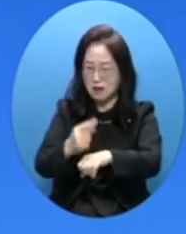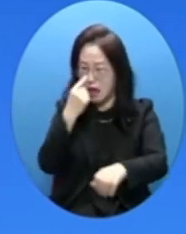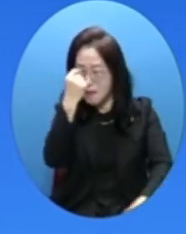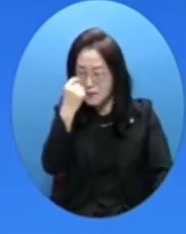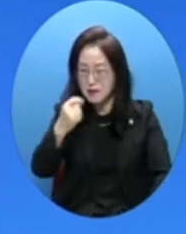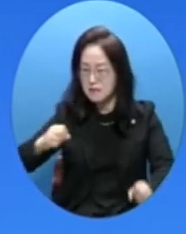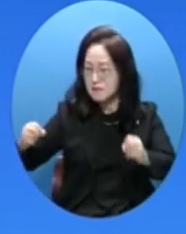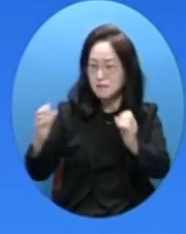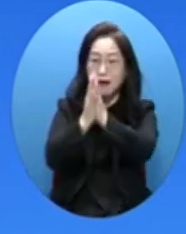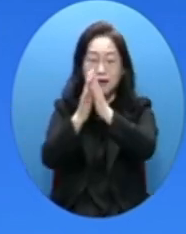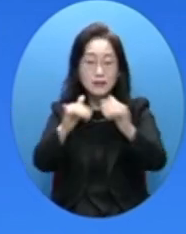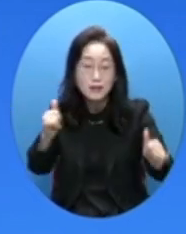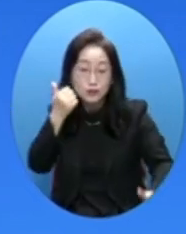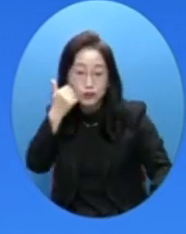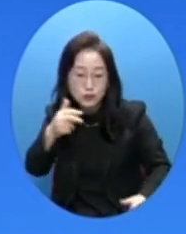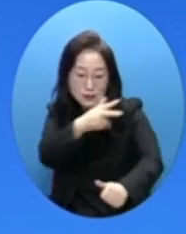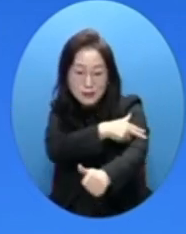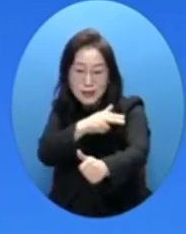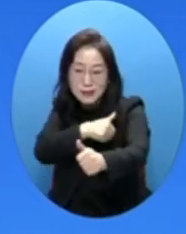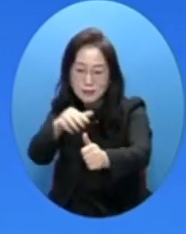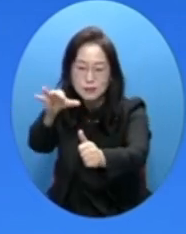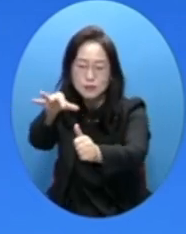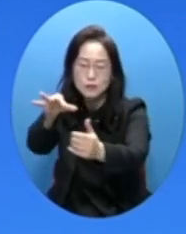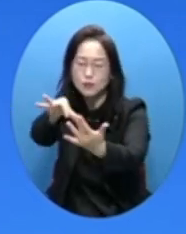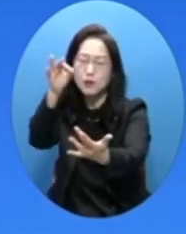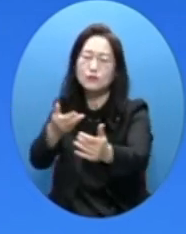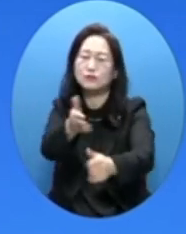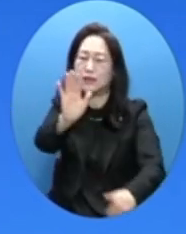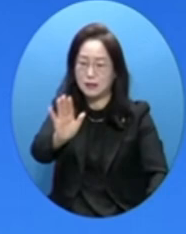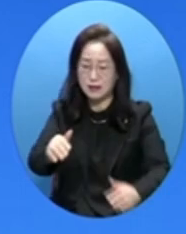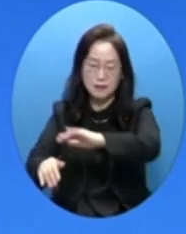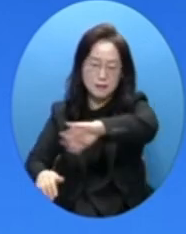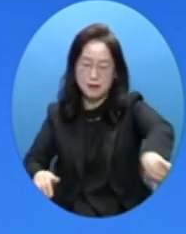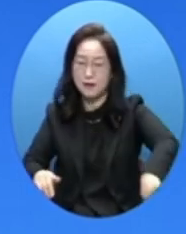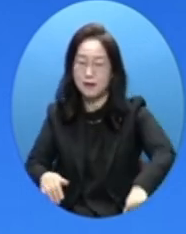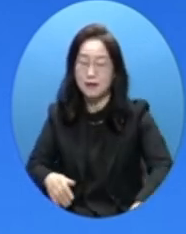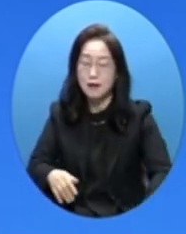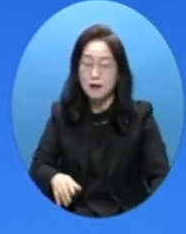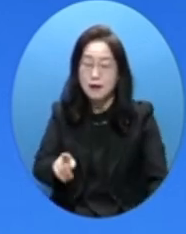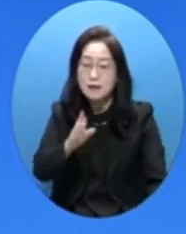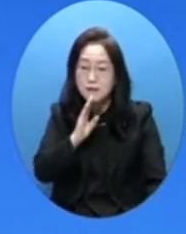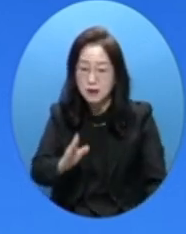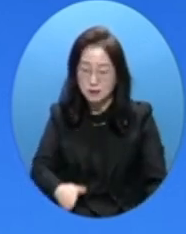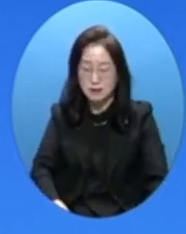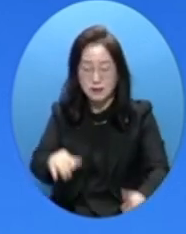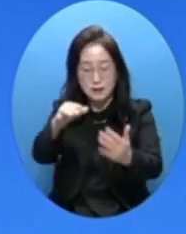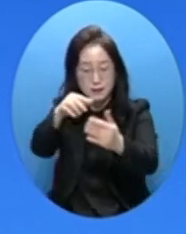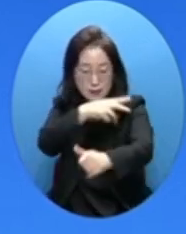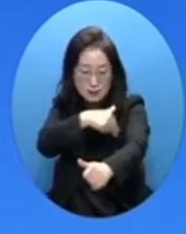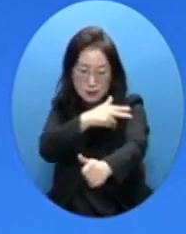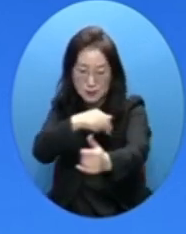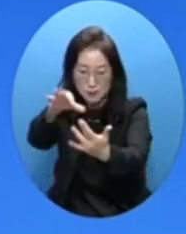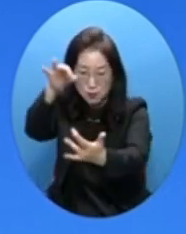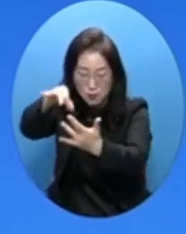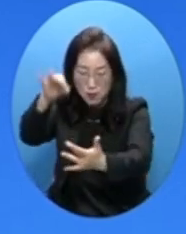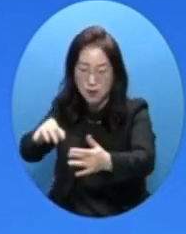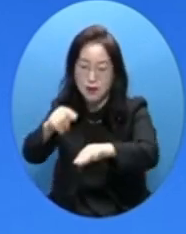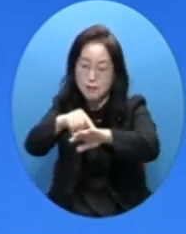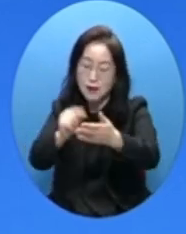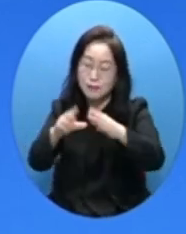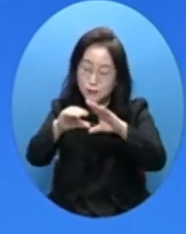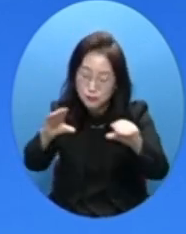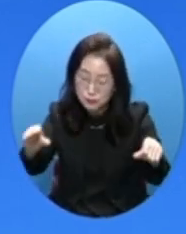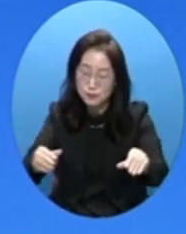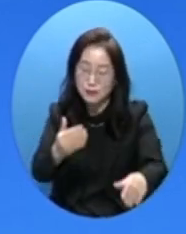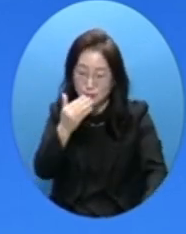사람은 재직에서 제외되고 그들이 성령하고 변화돼서 온유와 겸손을 무장하고 말씀으로 충만할 때 교회를 섬기는